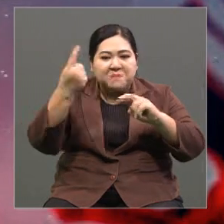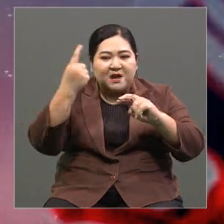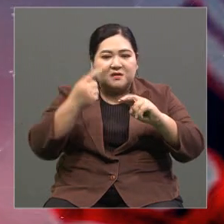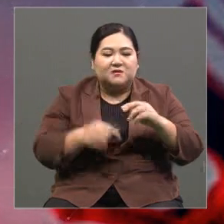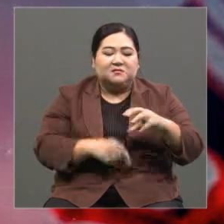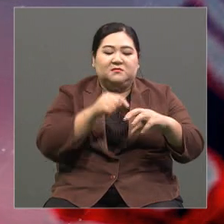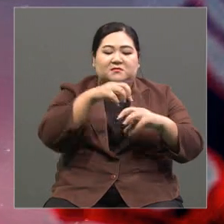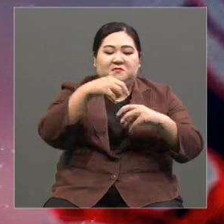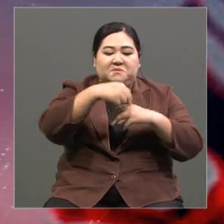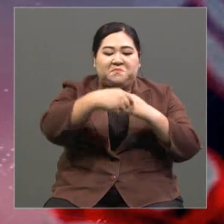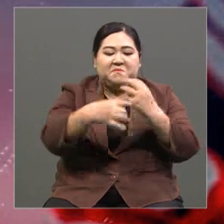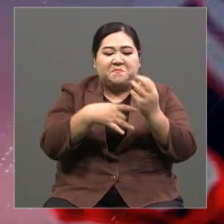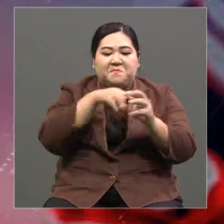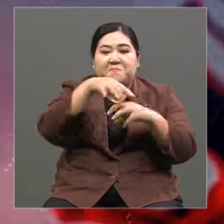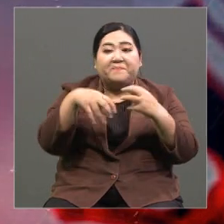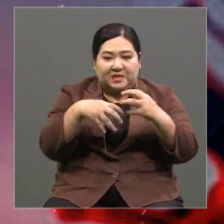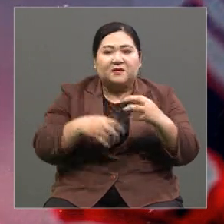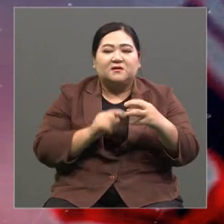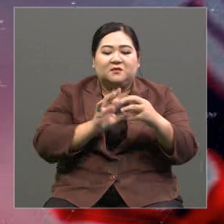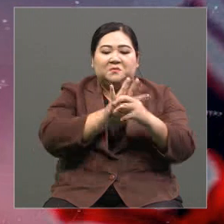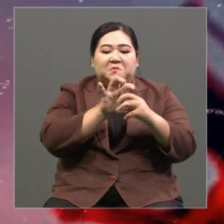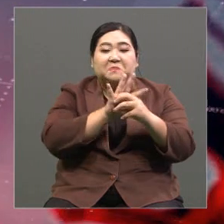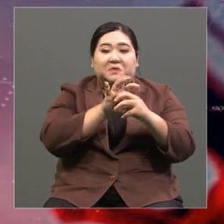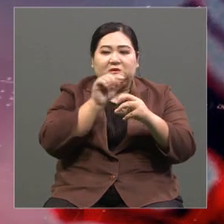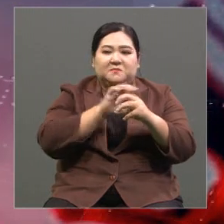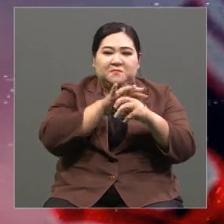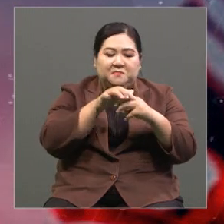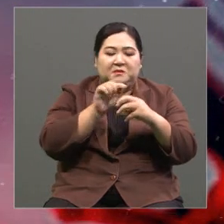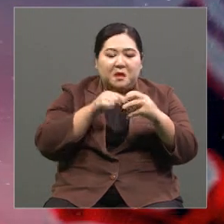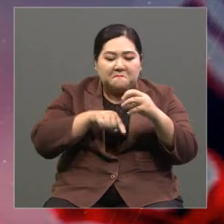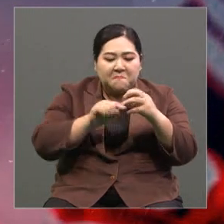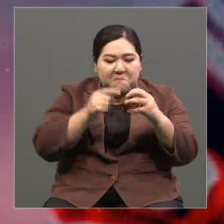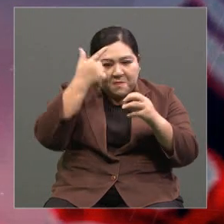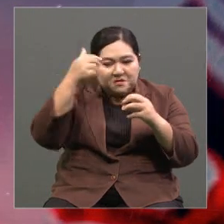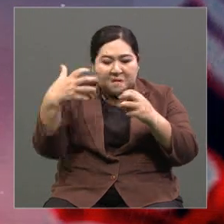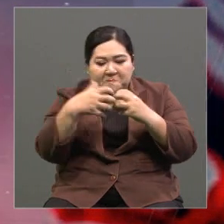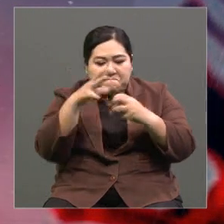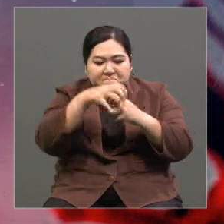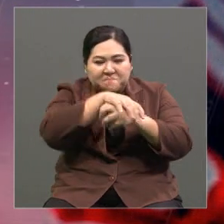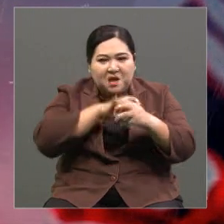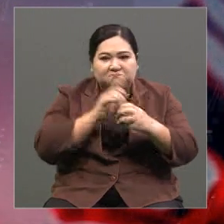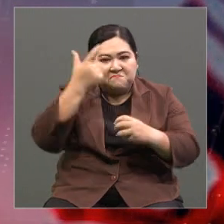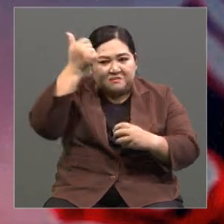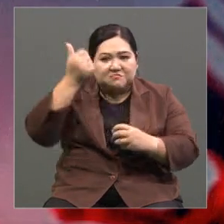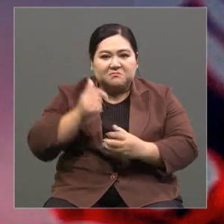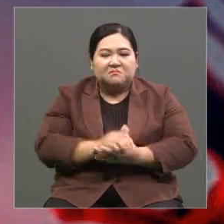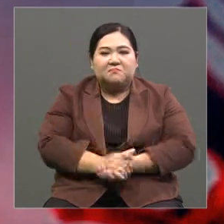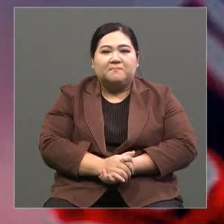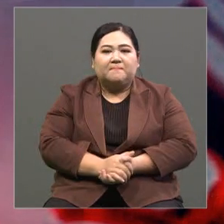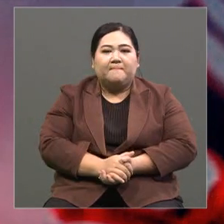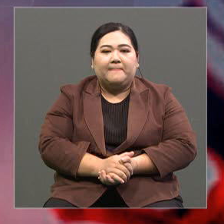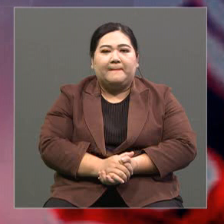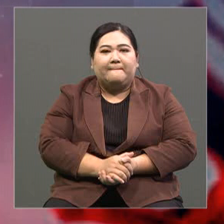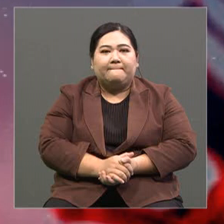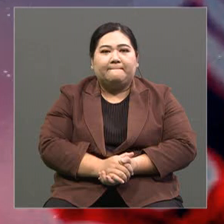xbb.1.16ครับและก็อาจจะช่วยลดภูมิคุ้มกันได้ดีกว่าสายพันธุ์แม่ด้วยมาสรุปนะฮะจนถึงณขณะนี้